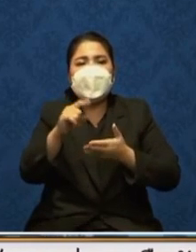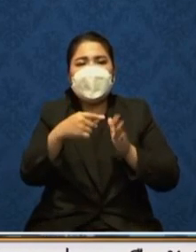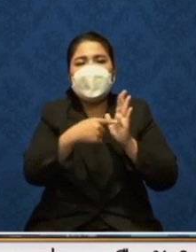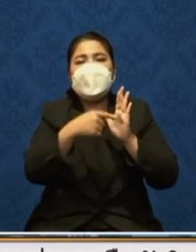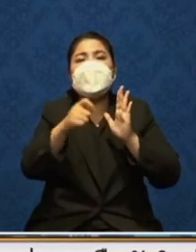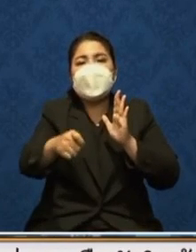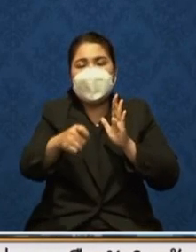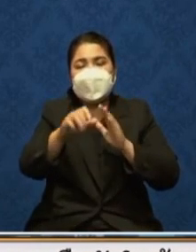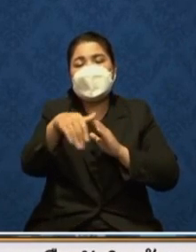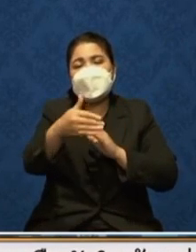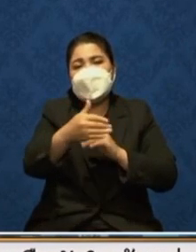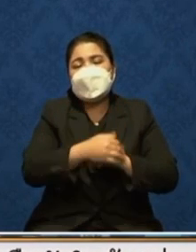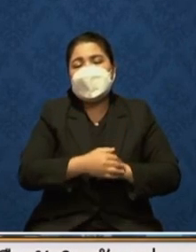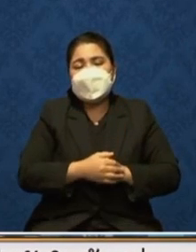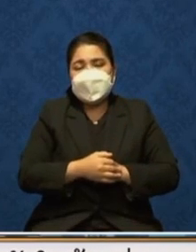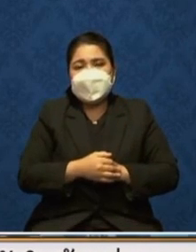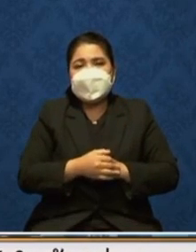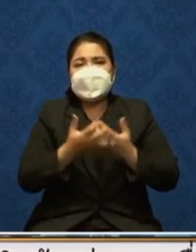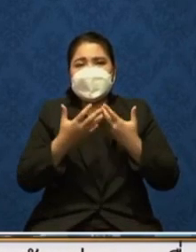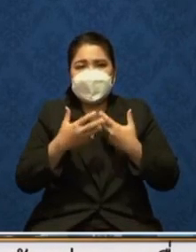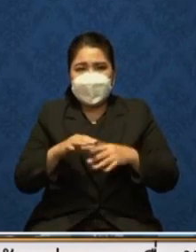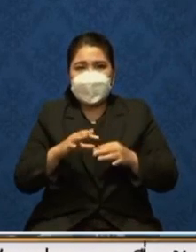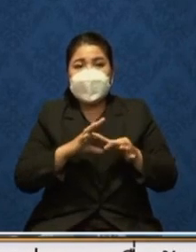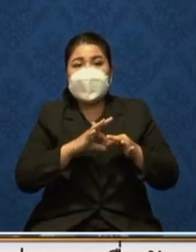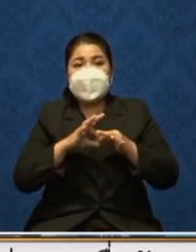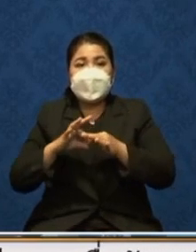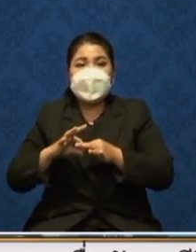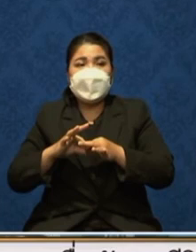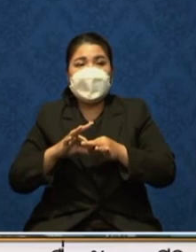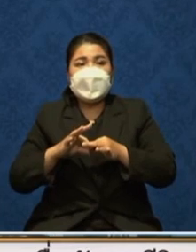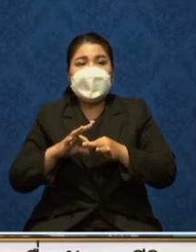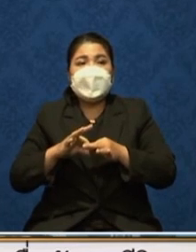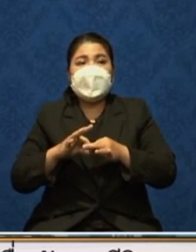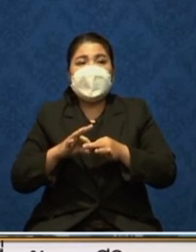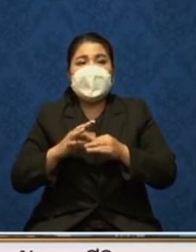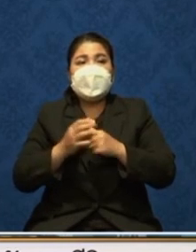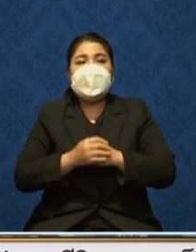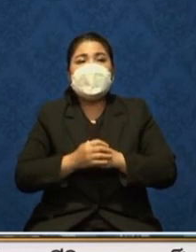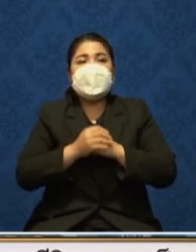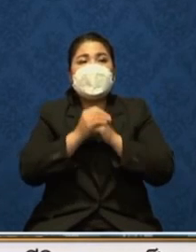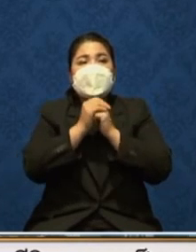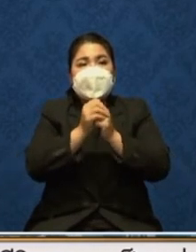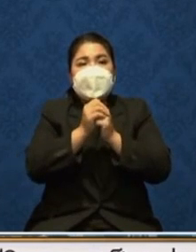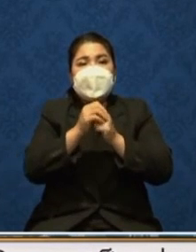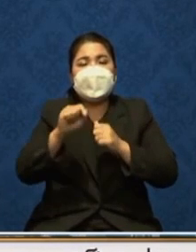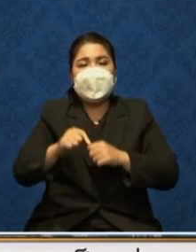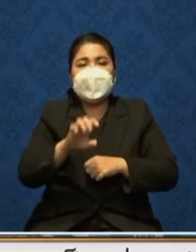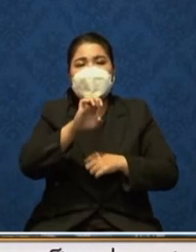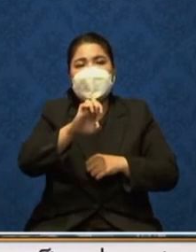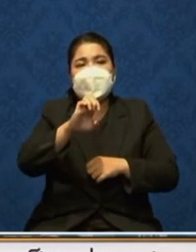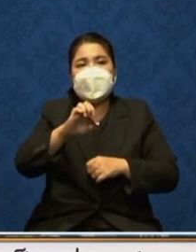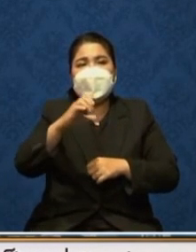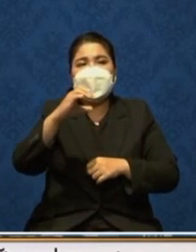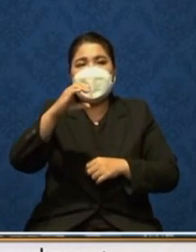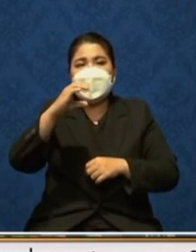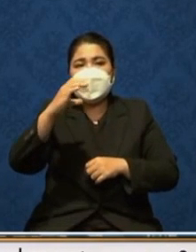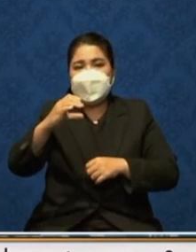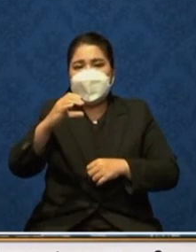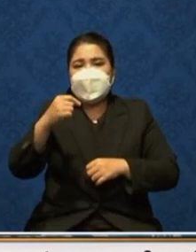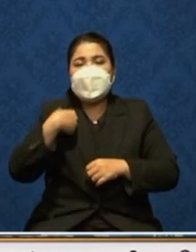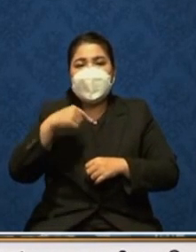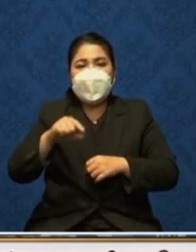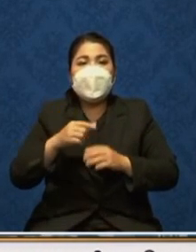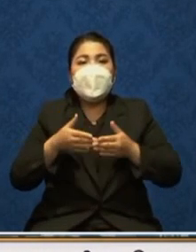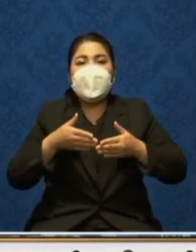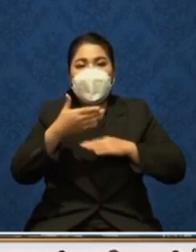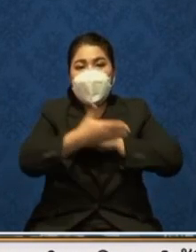ส่นหนแรคค.ศ.พิwillเชื่อจะ EECก็มีคามพยายามทจะดึงรถไฟค